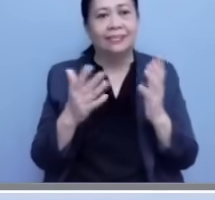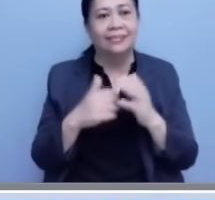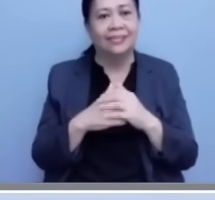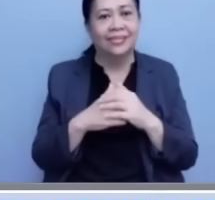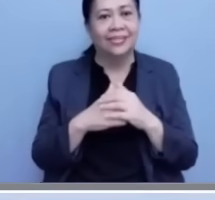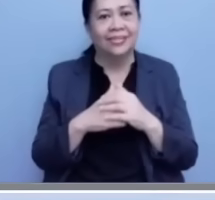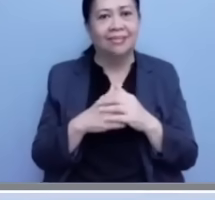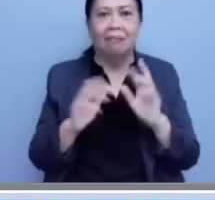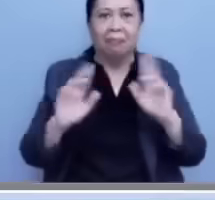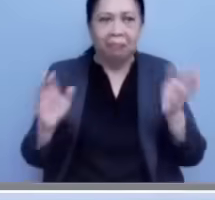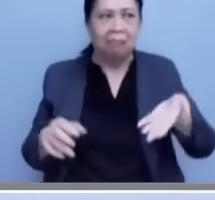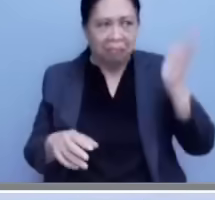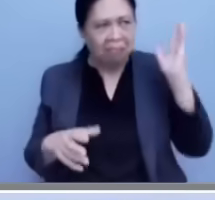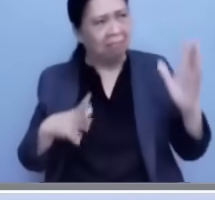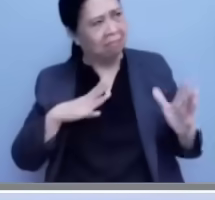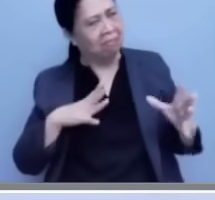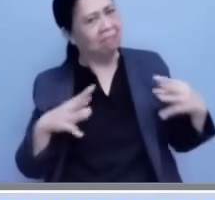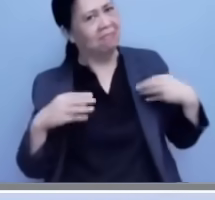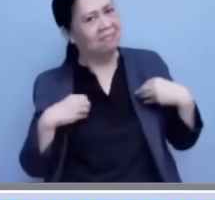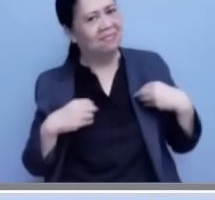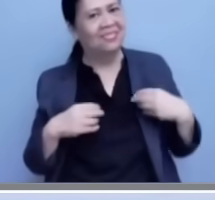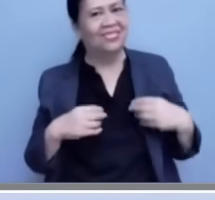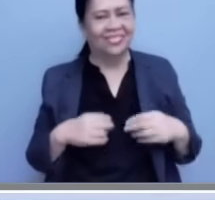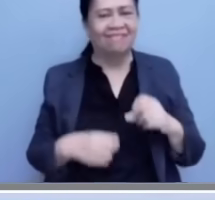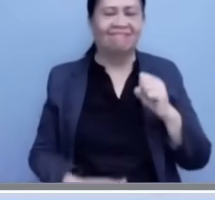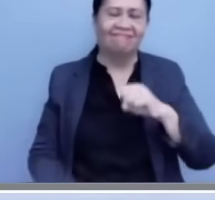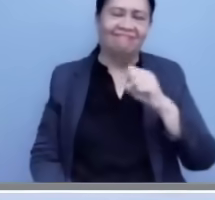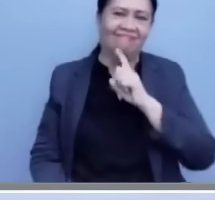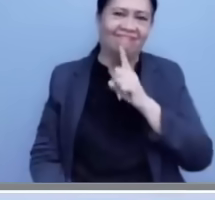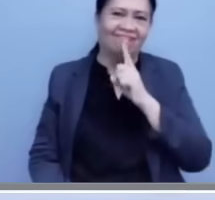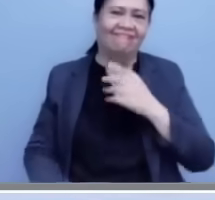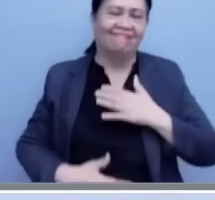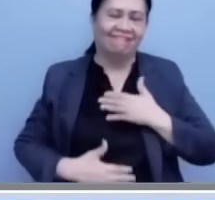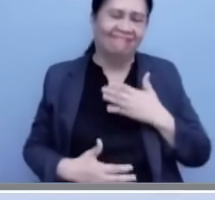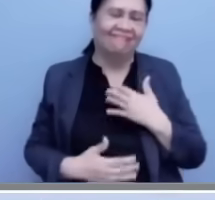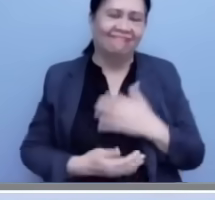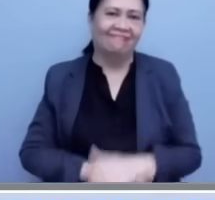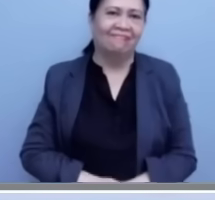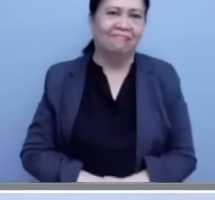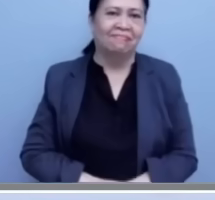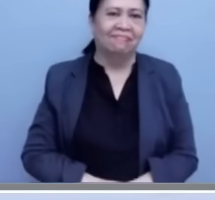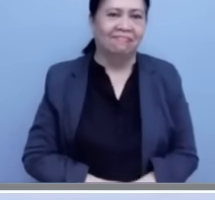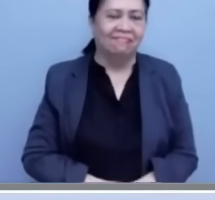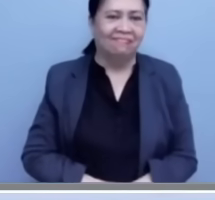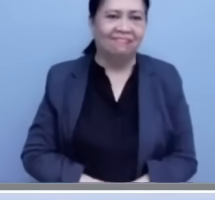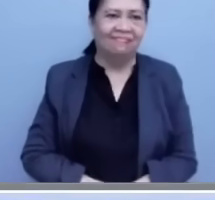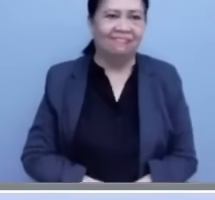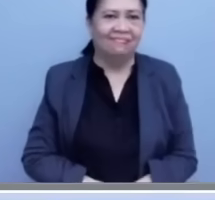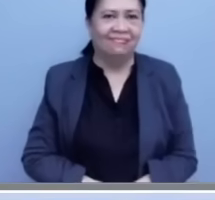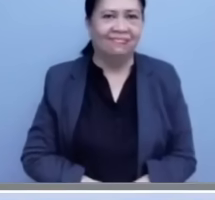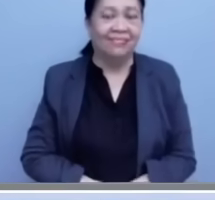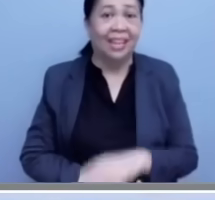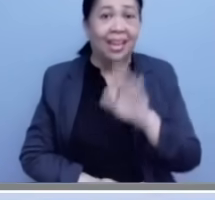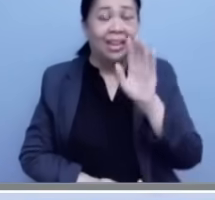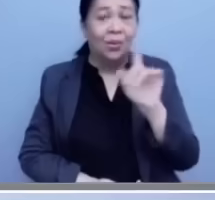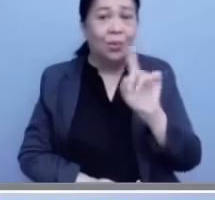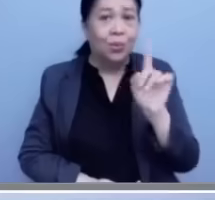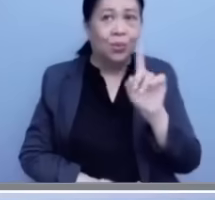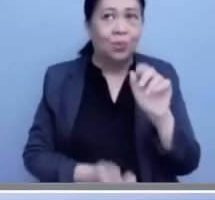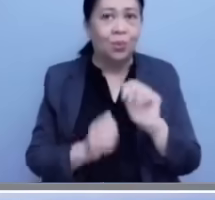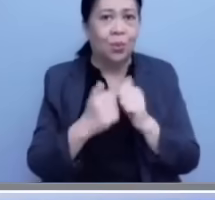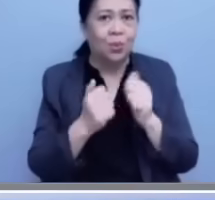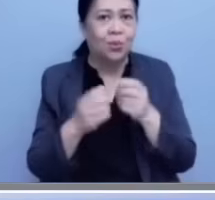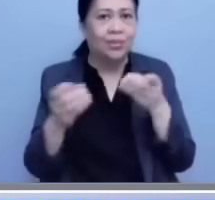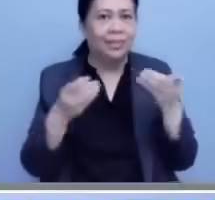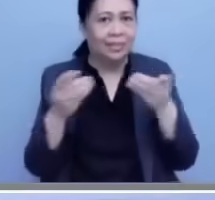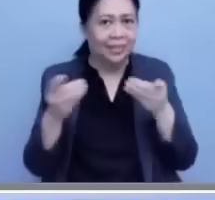naging game talaga siya. Game na game, totoo lang. Nakakatuwa siya. Eh Kuya Bitoy, ano naman, paano mo ilalarawan si